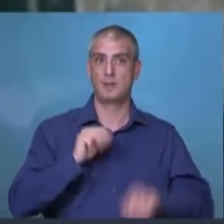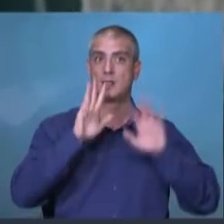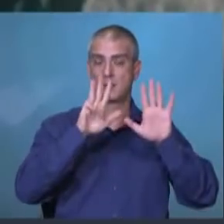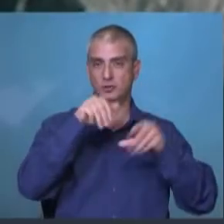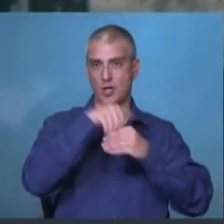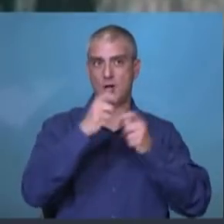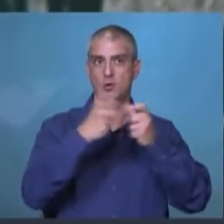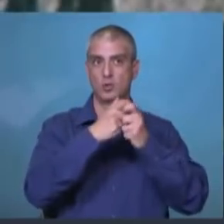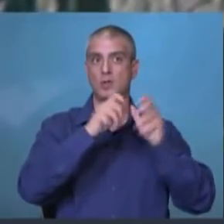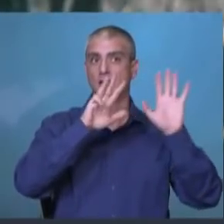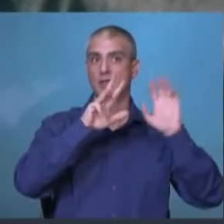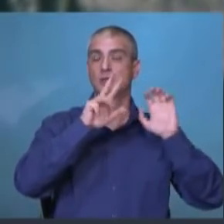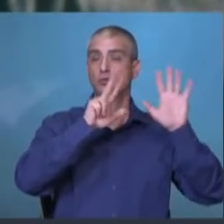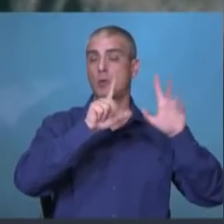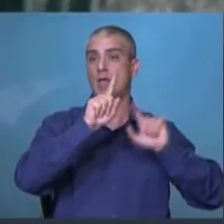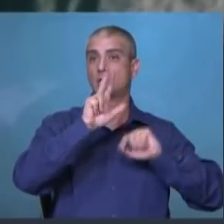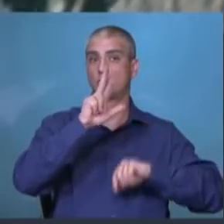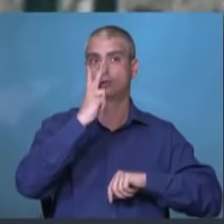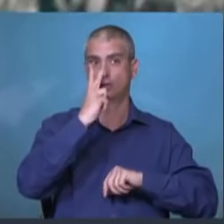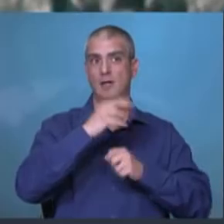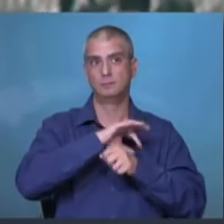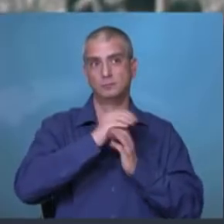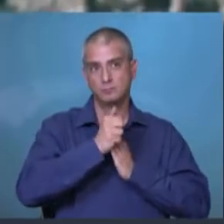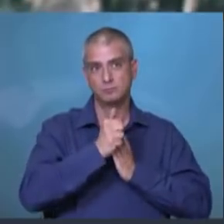בגדוד 8132 שהוביל את הכוח.